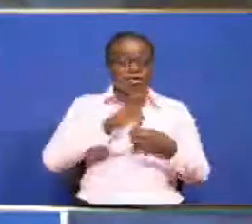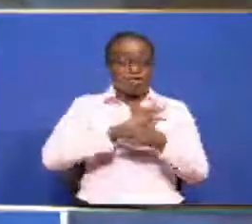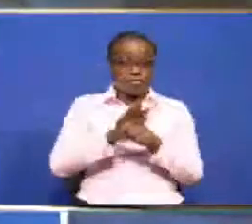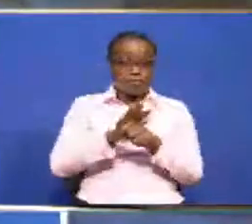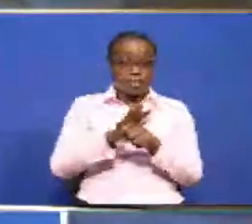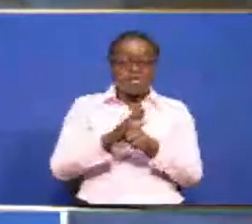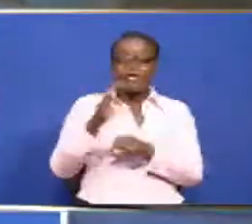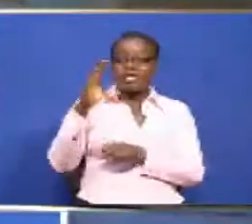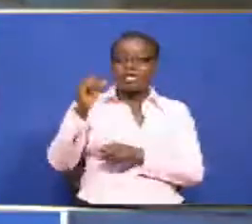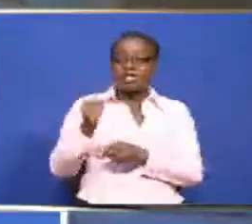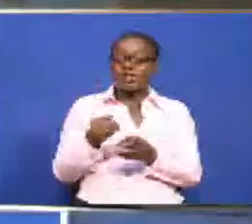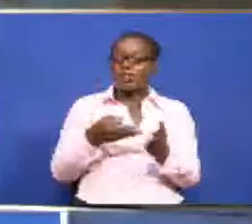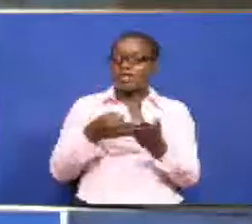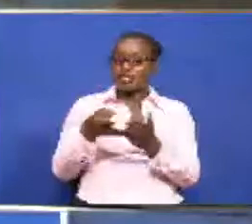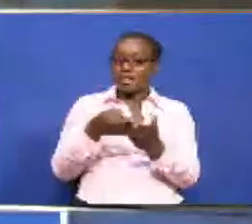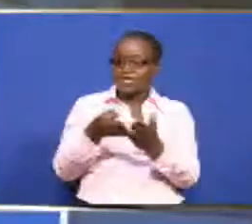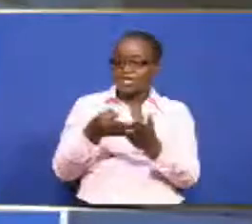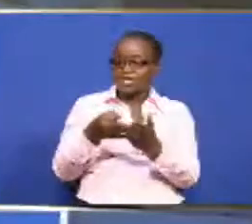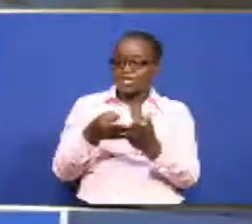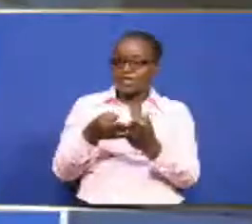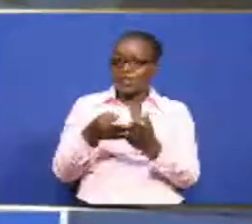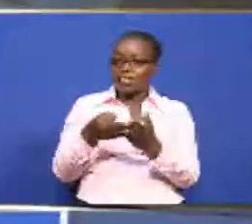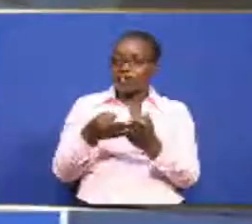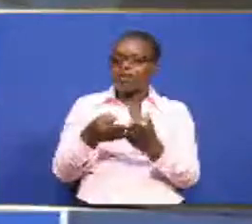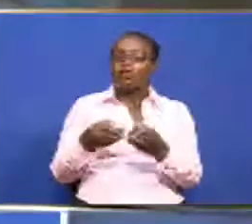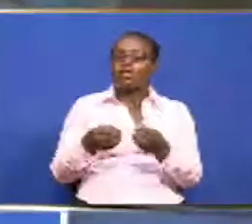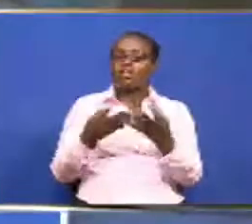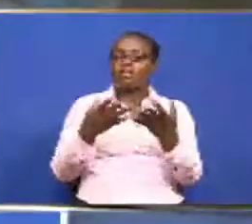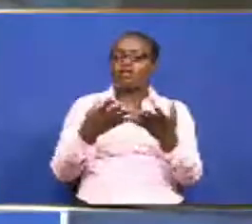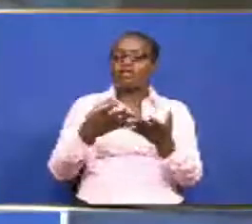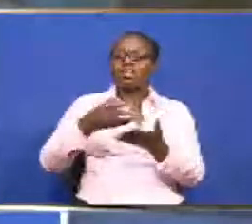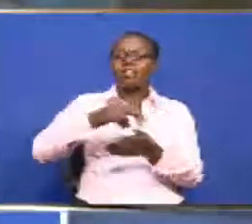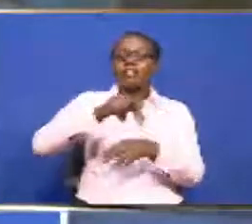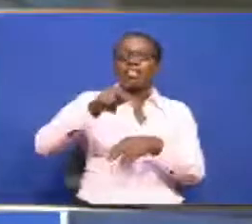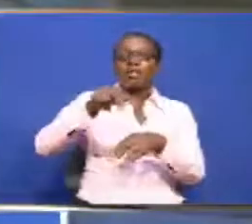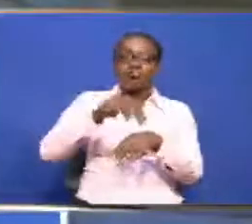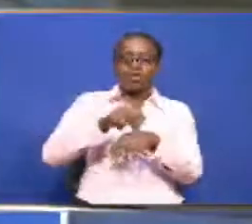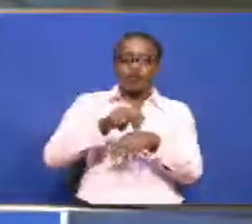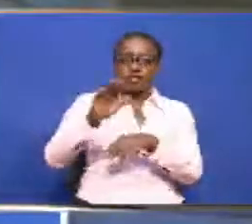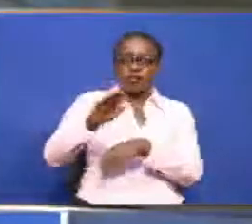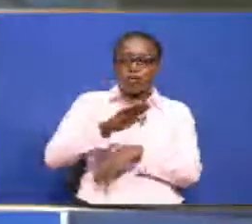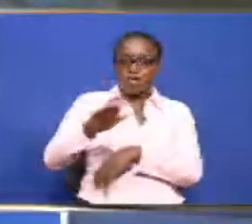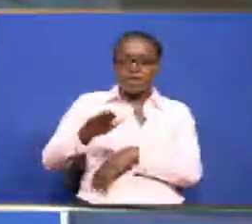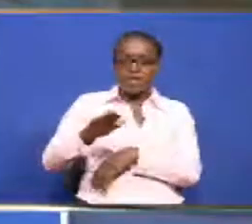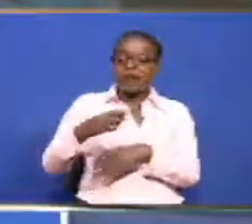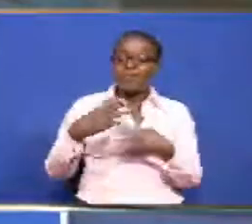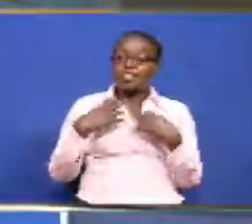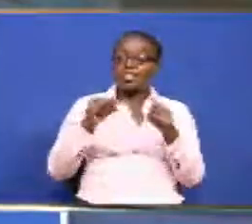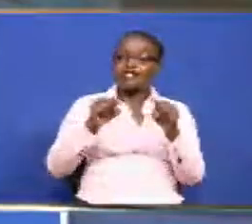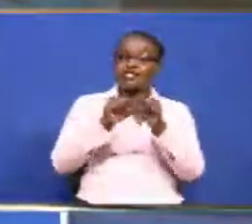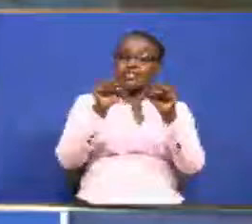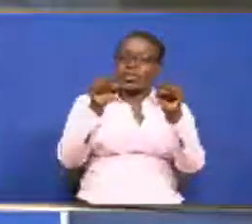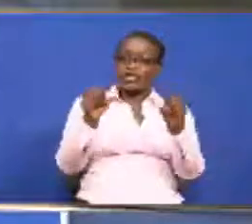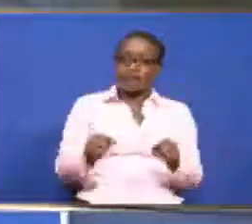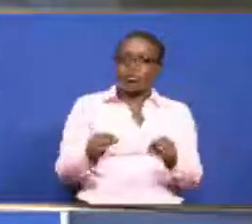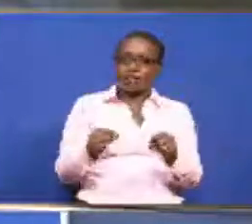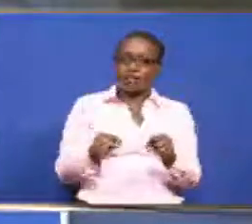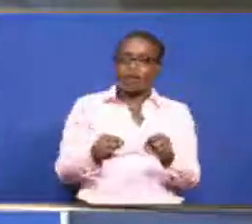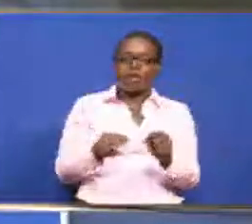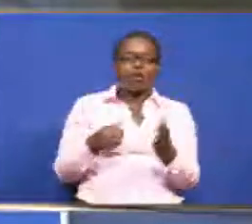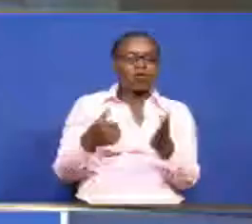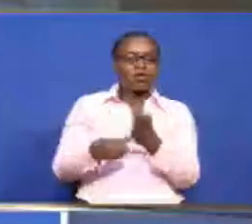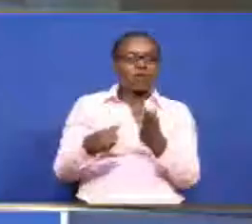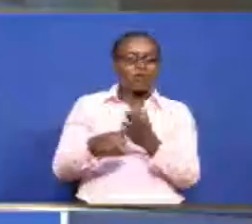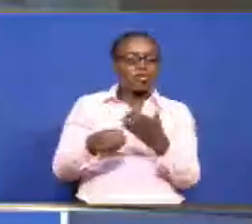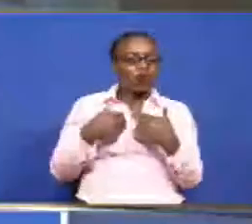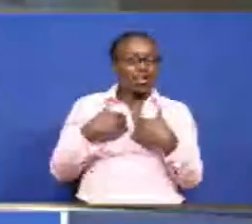Fedha Ukur Yatani, ambaye aliwasilisha bajeti ya kitaifa bungeni, alisema mfumo wa afya humu nchini umezongwa na janga